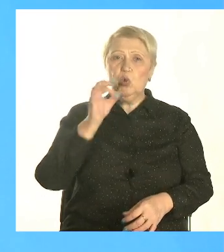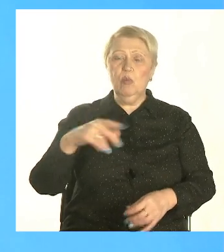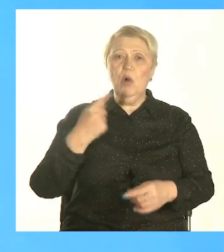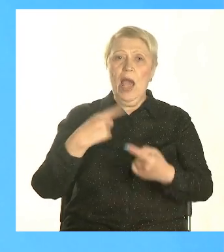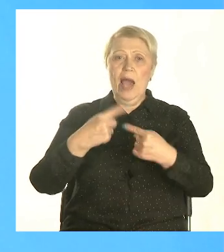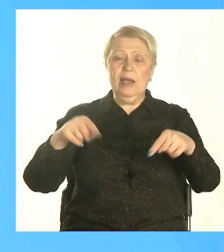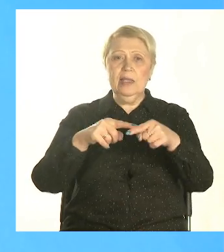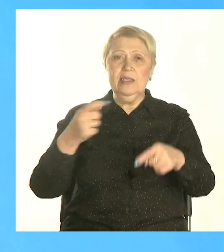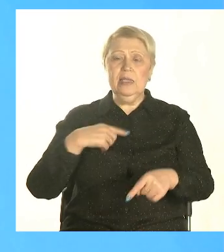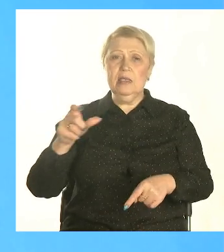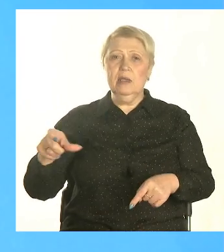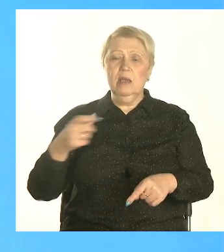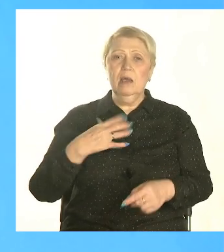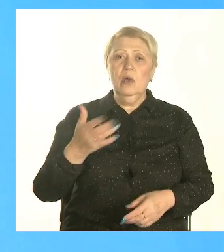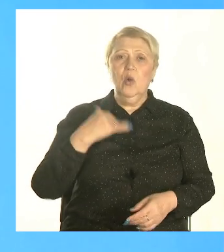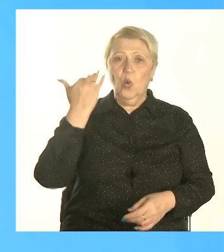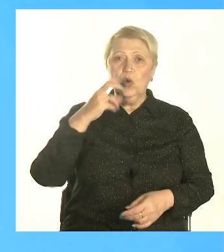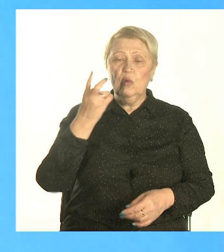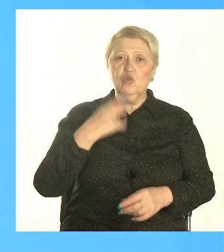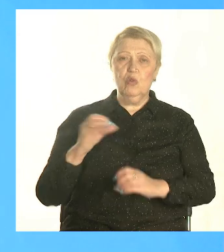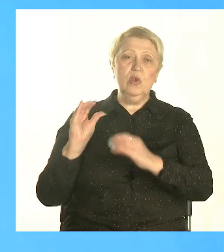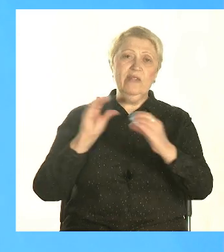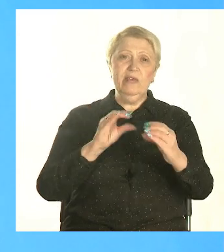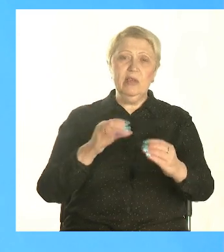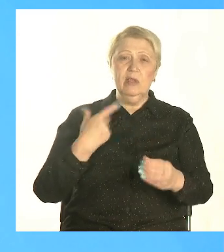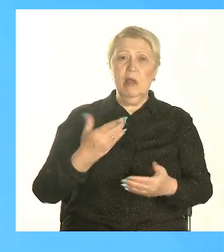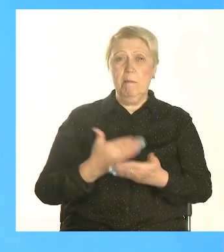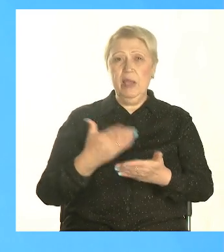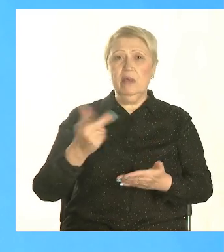скажем так, которая готова была их вывозить. И при этом собственники